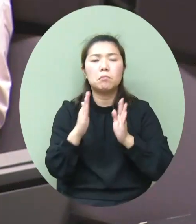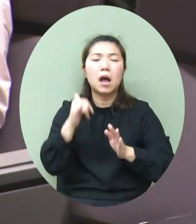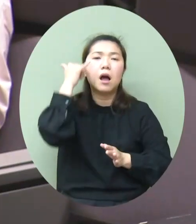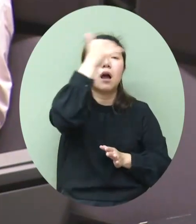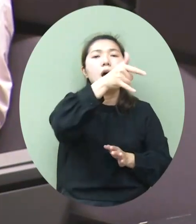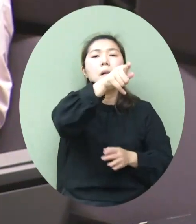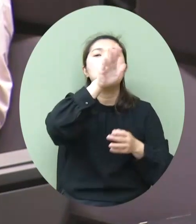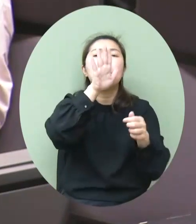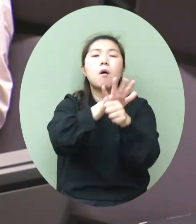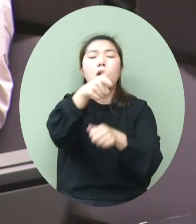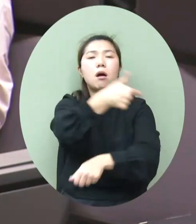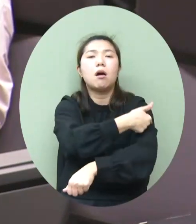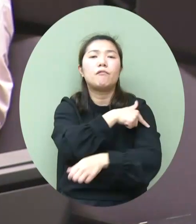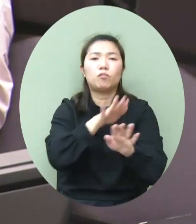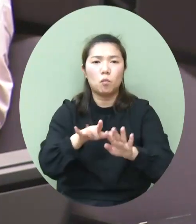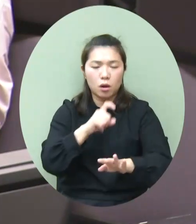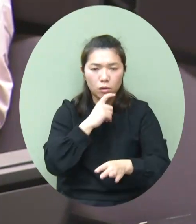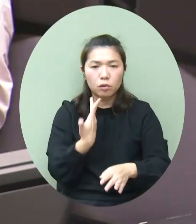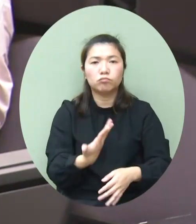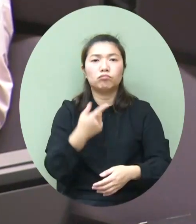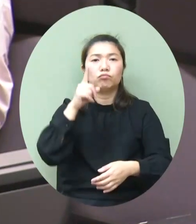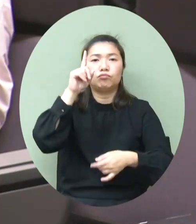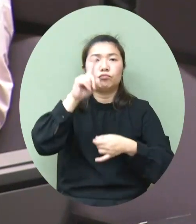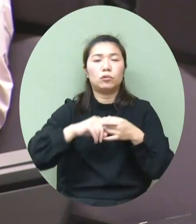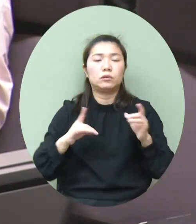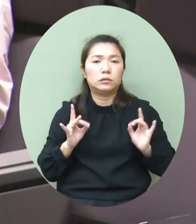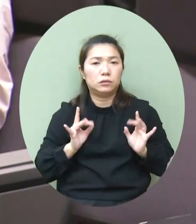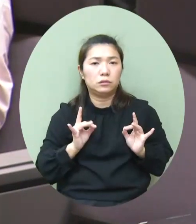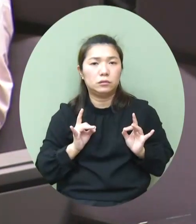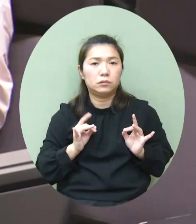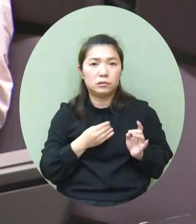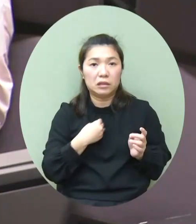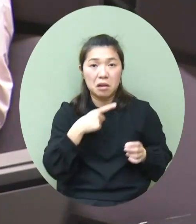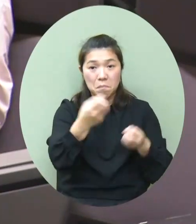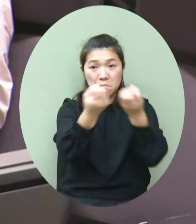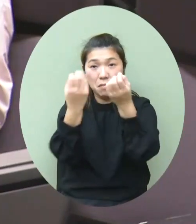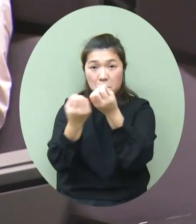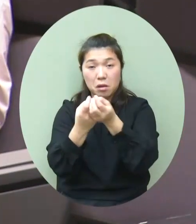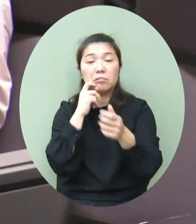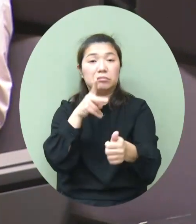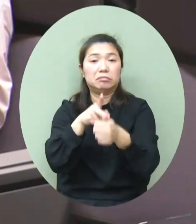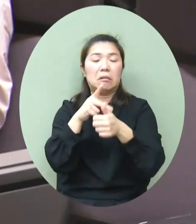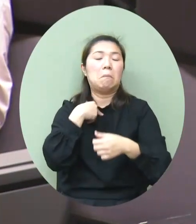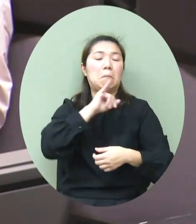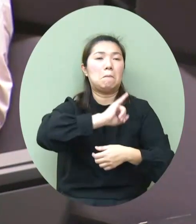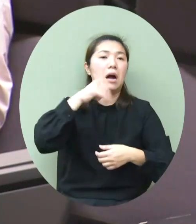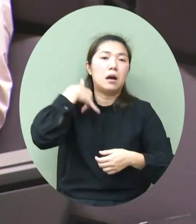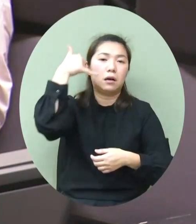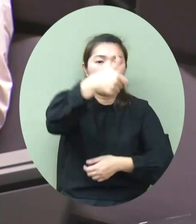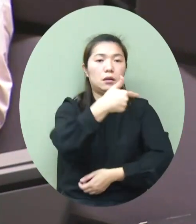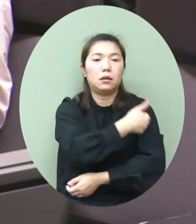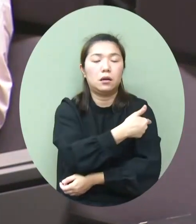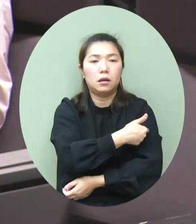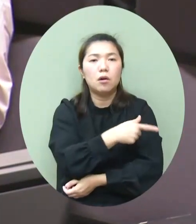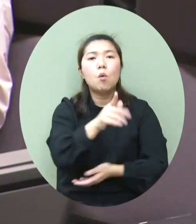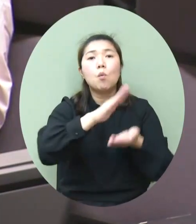排会上门跟探访长者有打针的服务，但私营的机构因为爆发